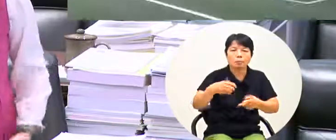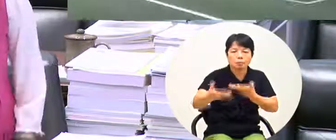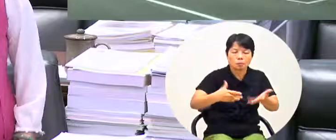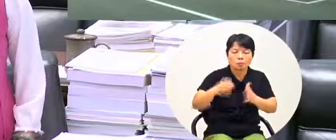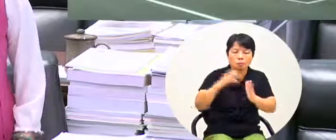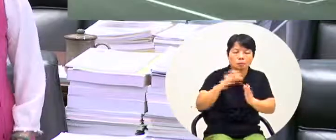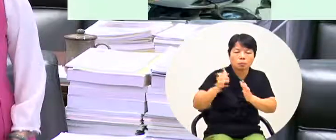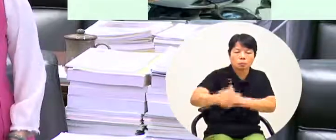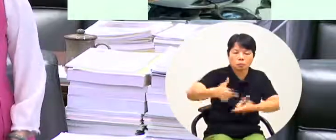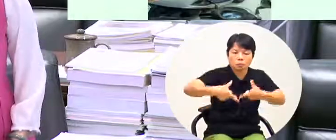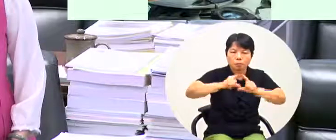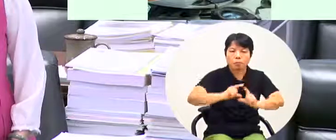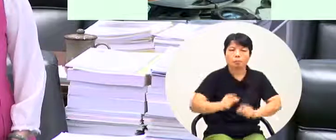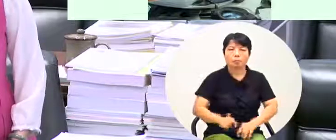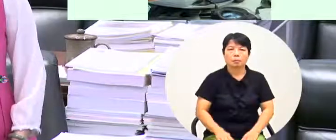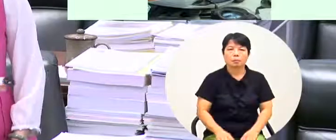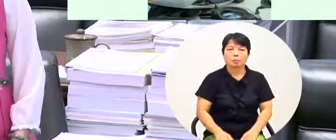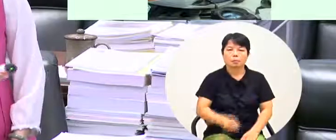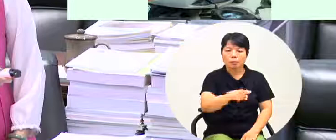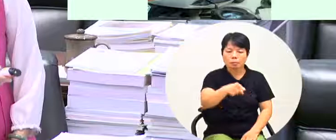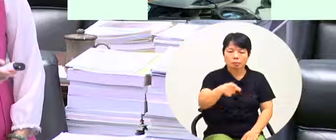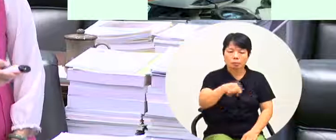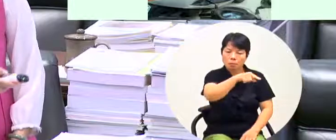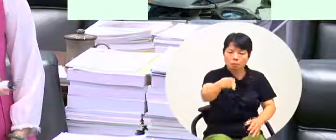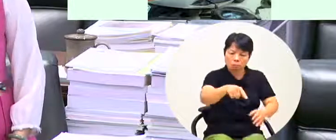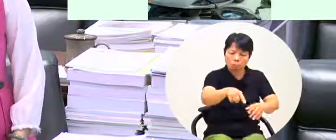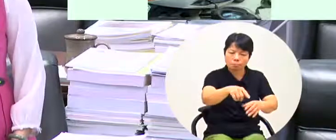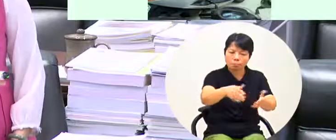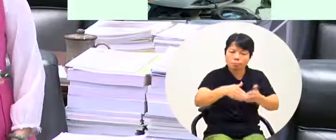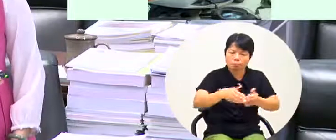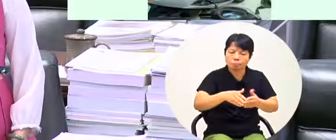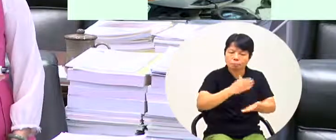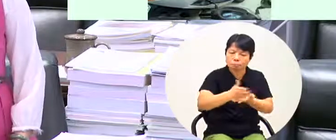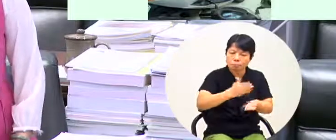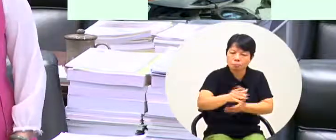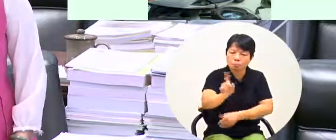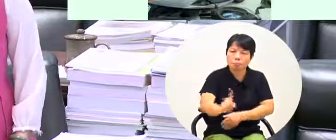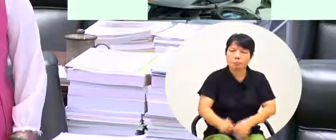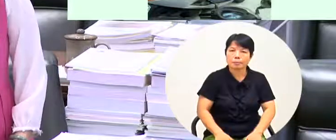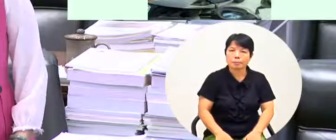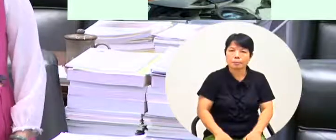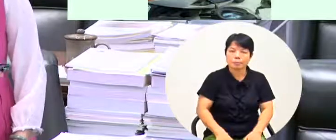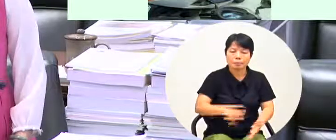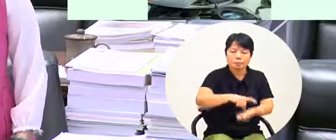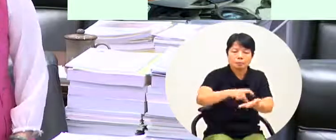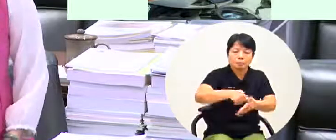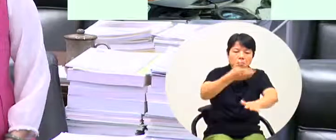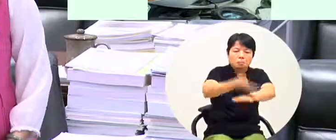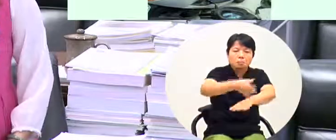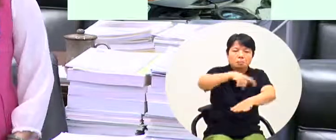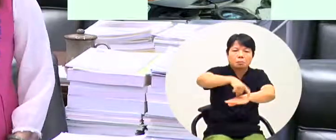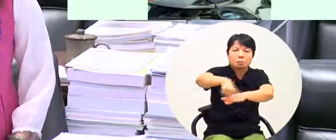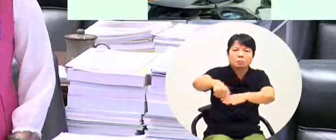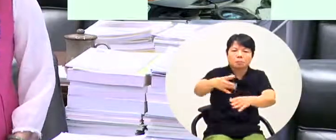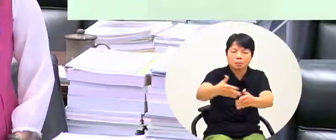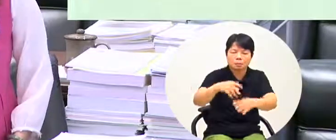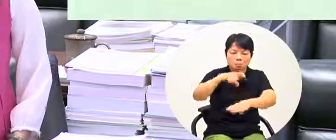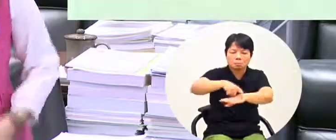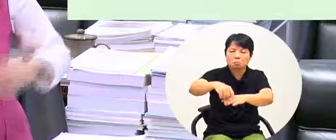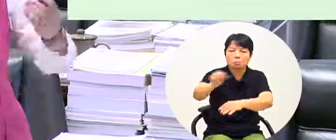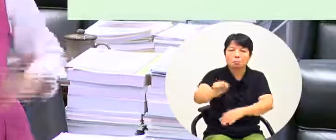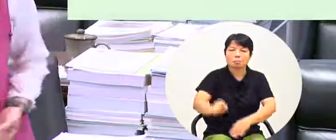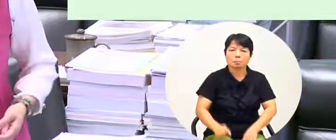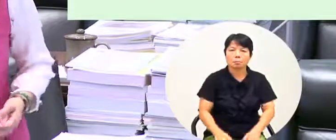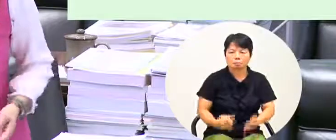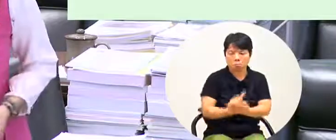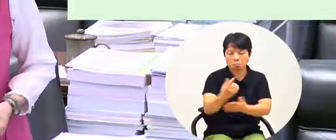底你们这块要怎么处理，好不好？你看这个摩托车都停到上面来，因为他们这个地方没有办法停啊，只好这样停啊。所以